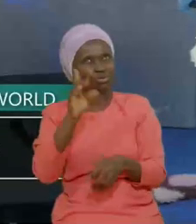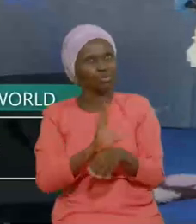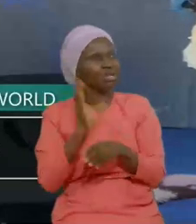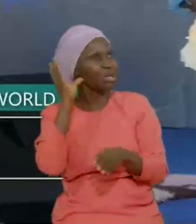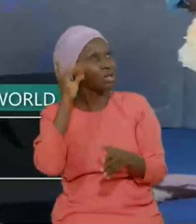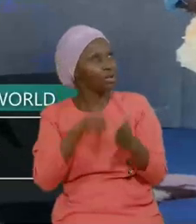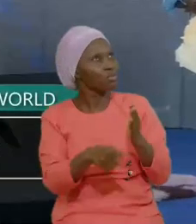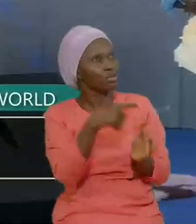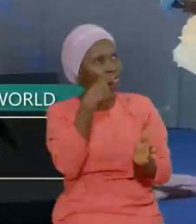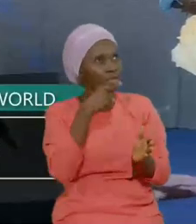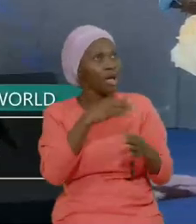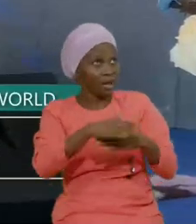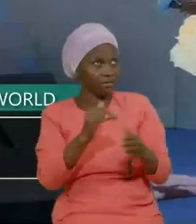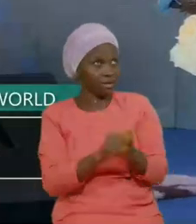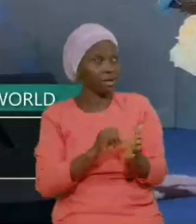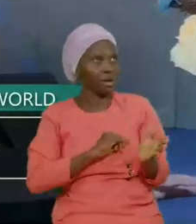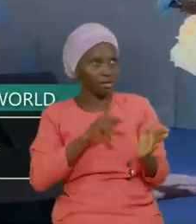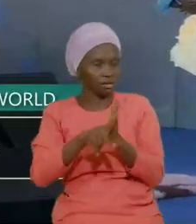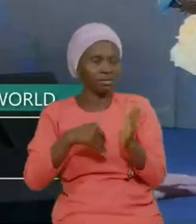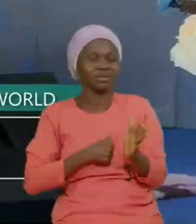then after that, I'm gone.